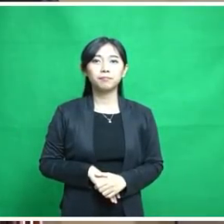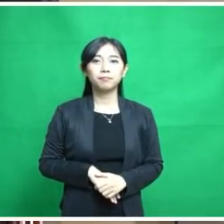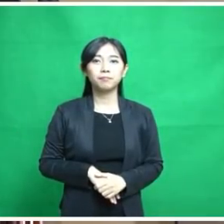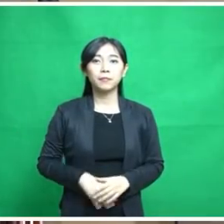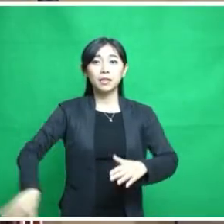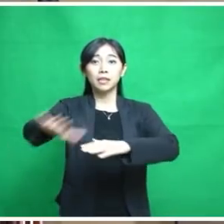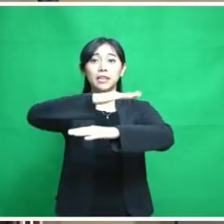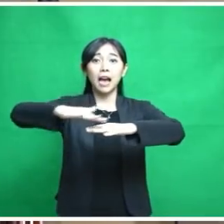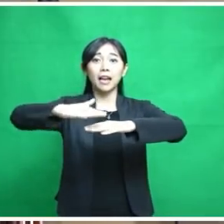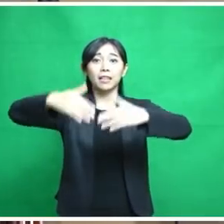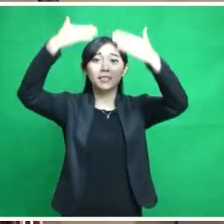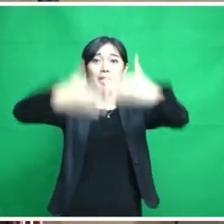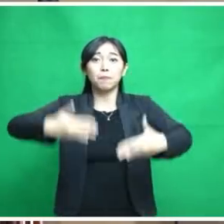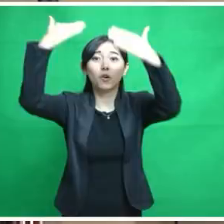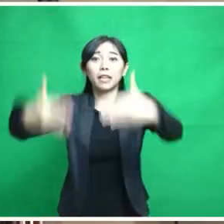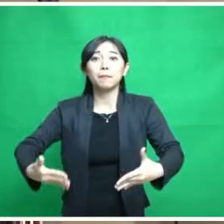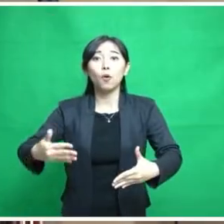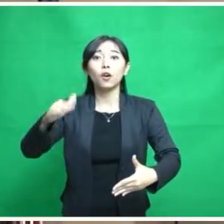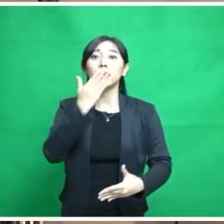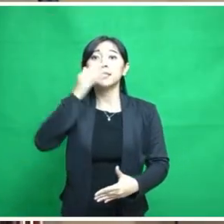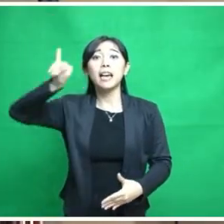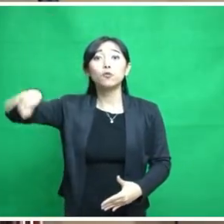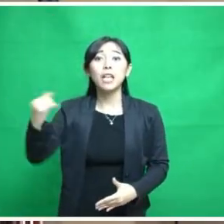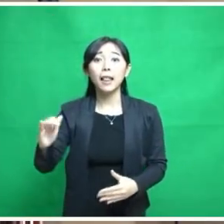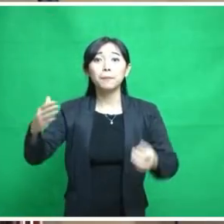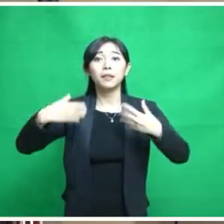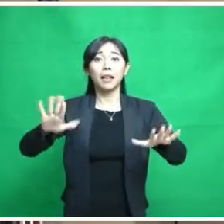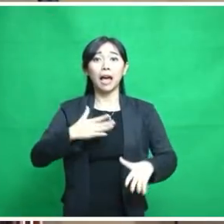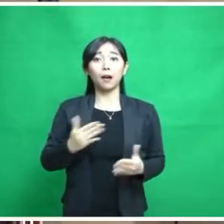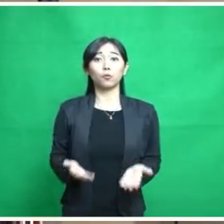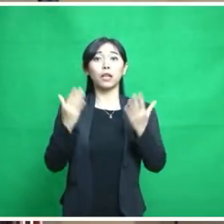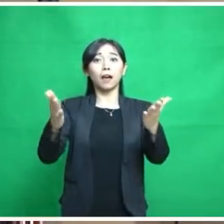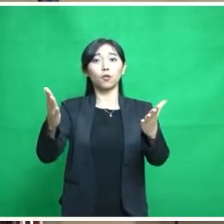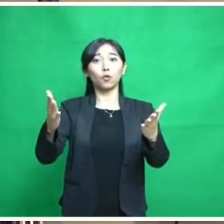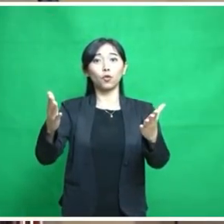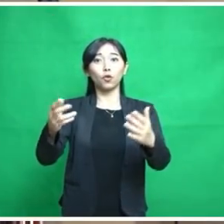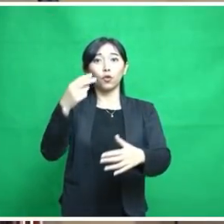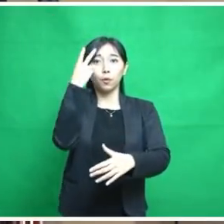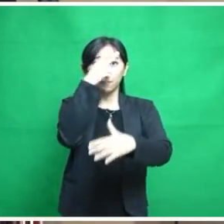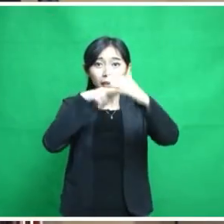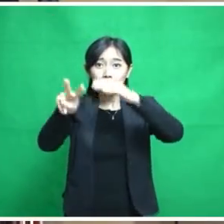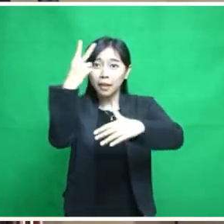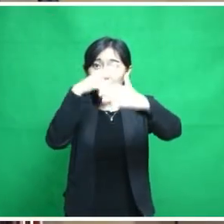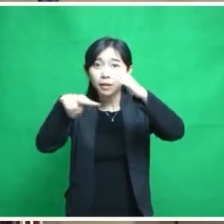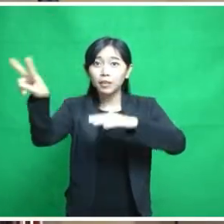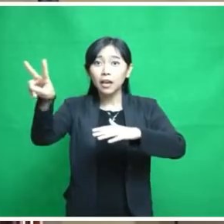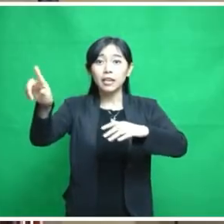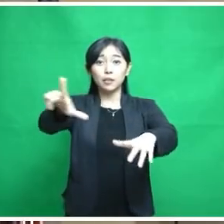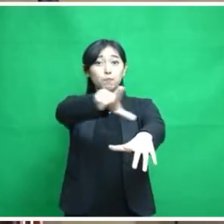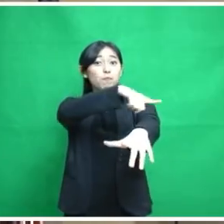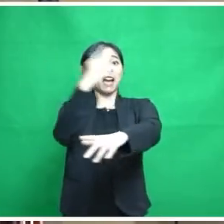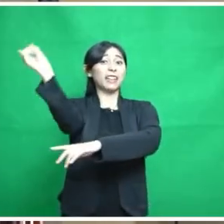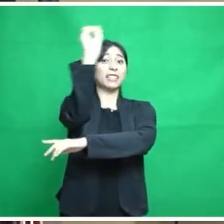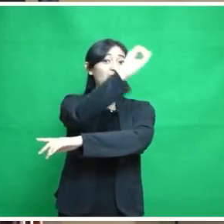Di atas tembok-tembokmu, hai Yerusalem, telah kutempatkan pengintai-pengintai. Sepanjang hari dan